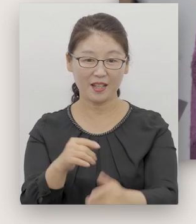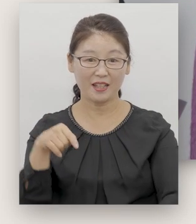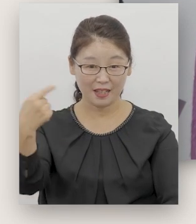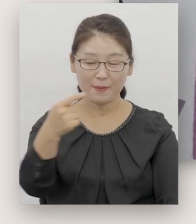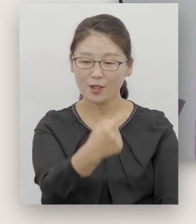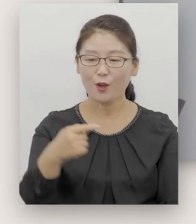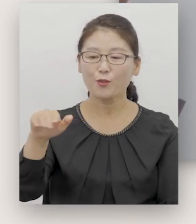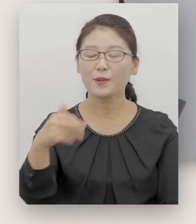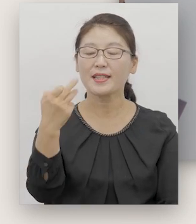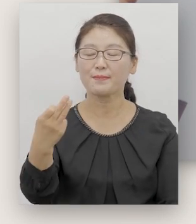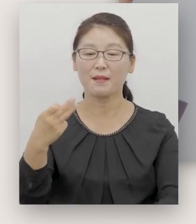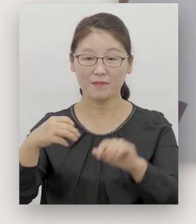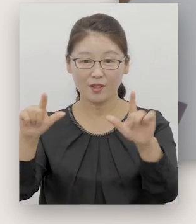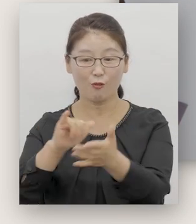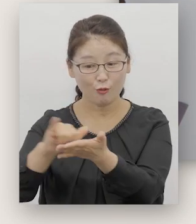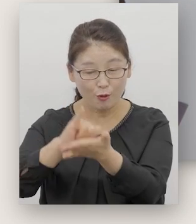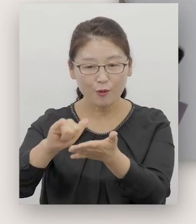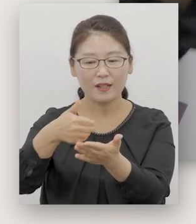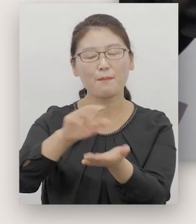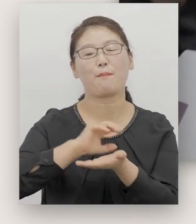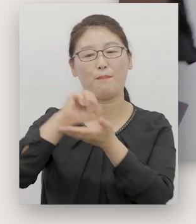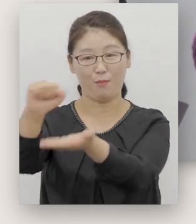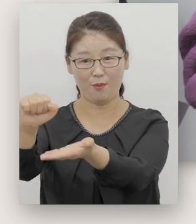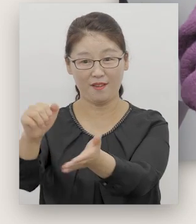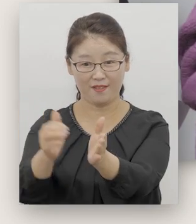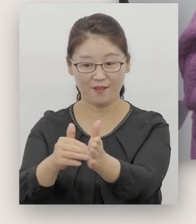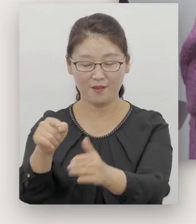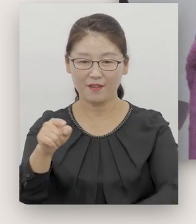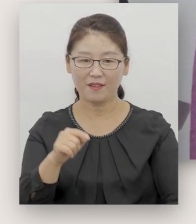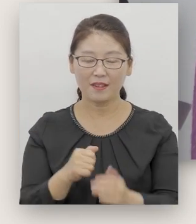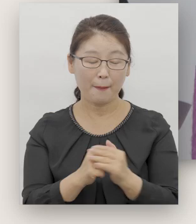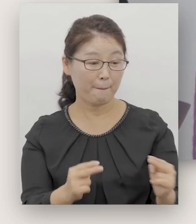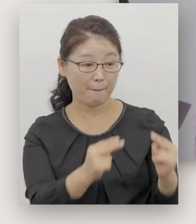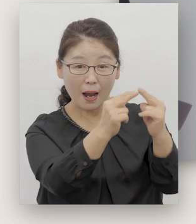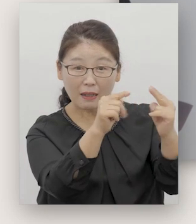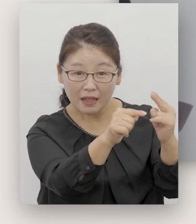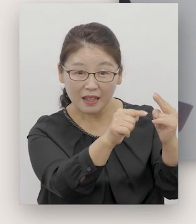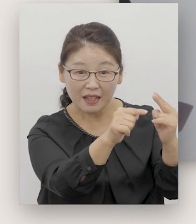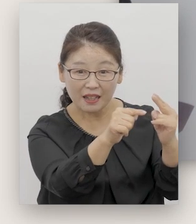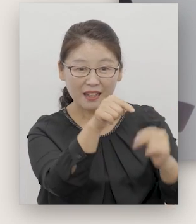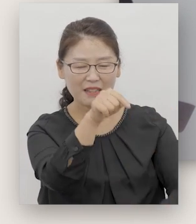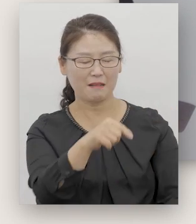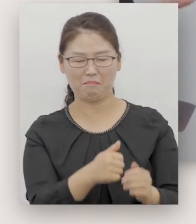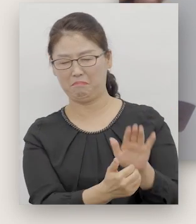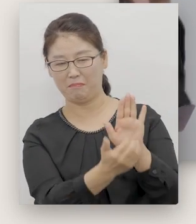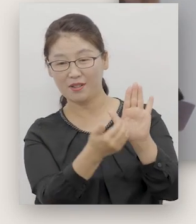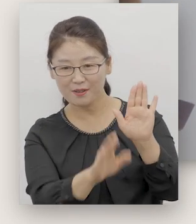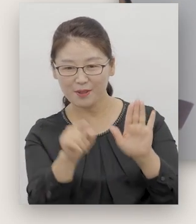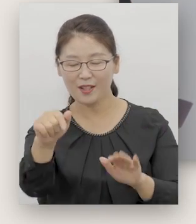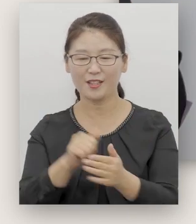것이죠. 파리에서 그런 반응을 얻었던 그 작업이 그 다음에 뉴욕에 가게 됩니다. 뉴욕 애니메이션쇼에서 이